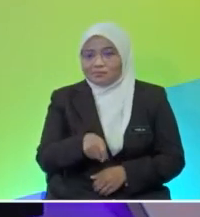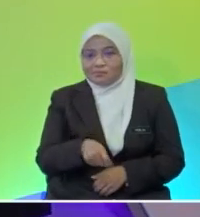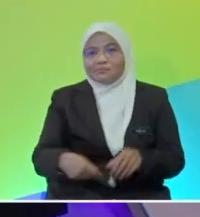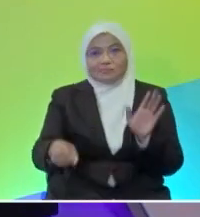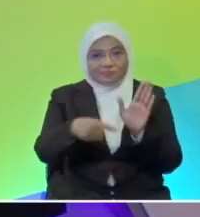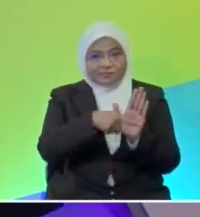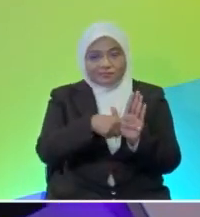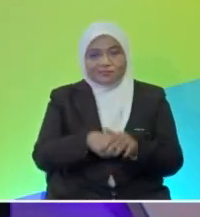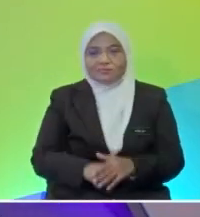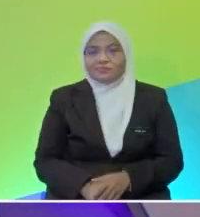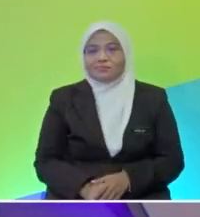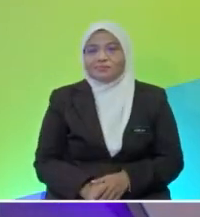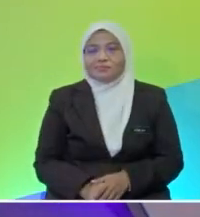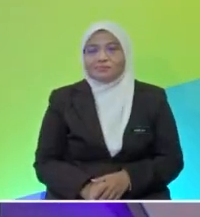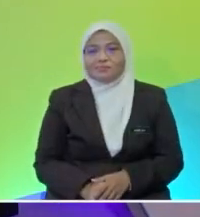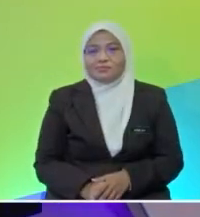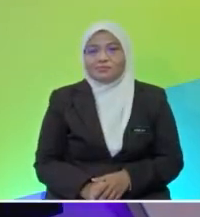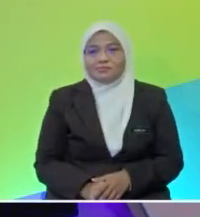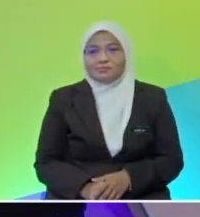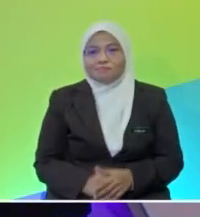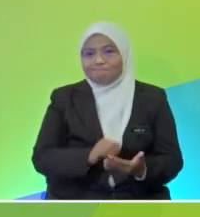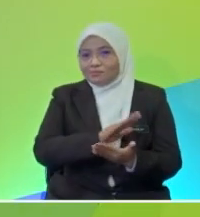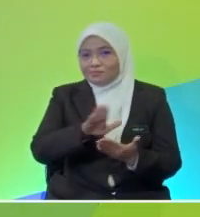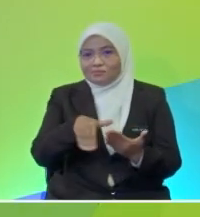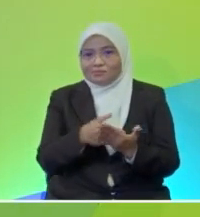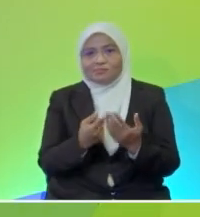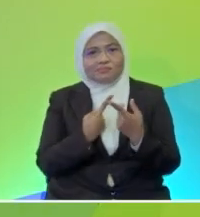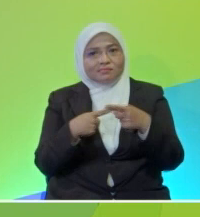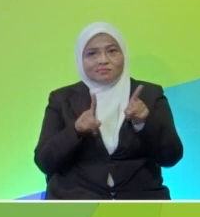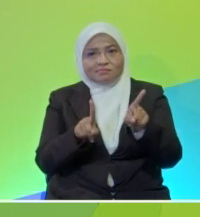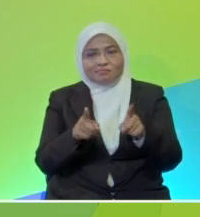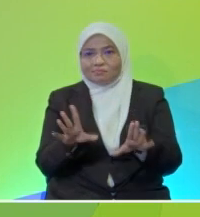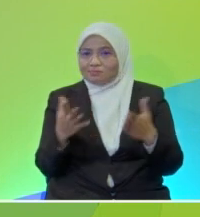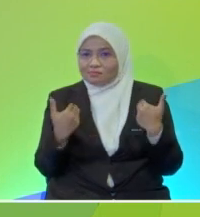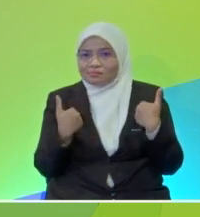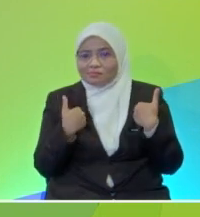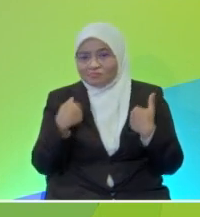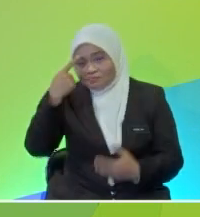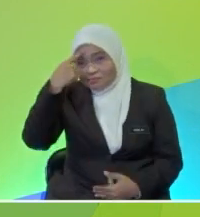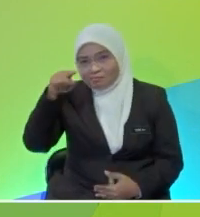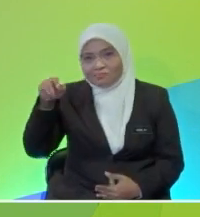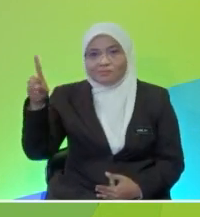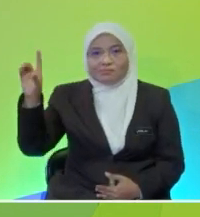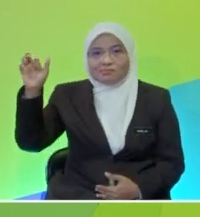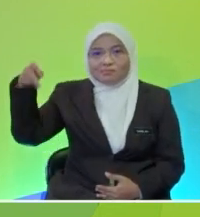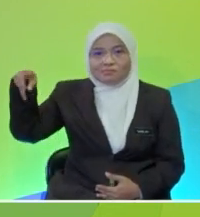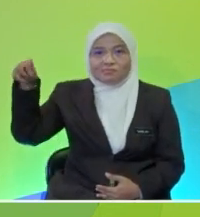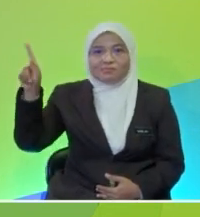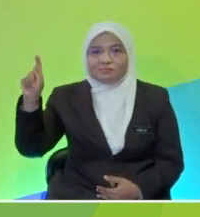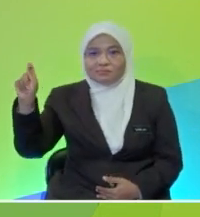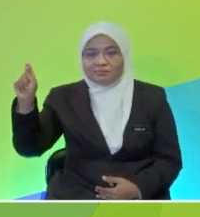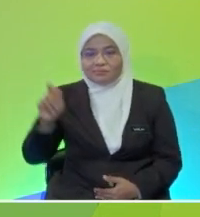trading Oke baik oke semua jawaban kita dapat untuk dipakai ya sudah siap kakinya Pak